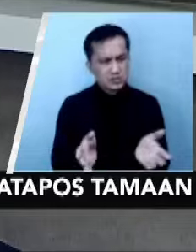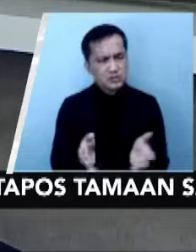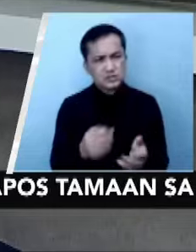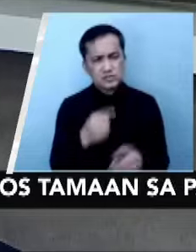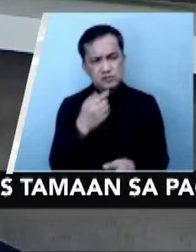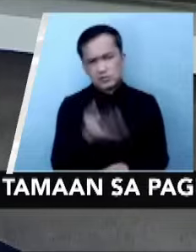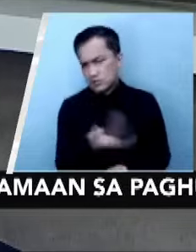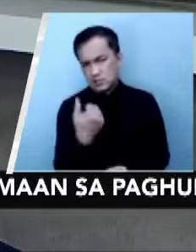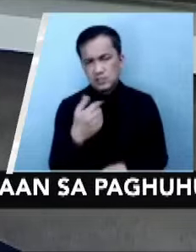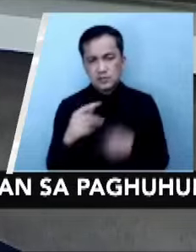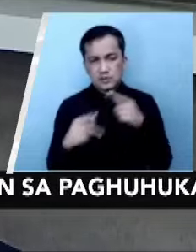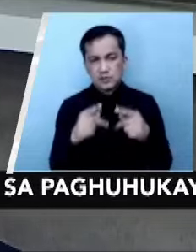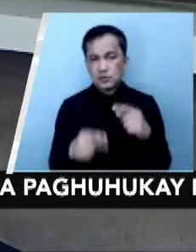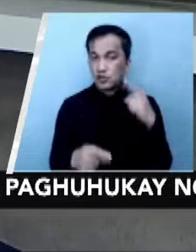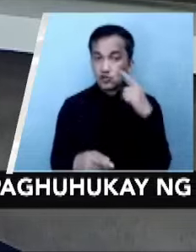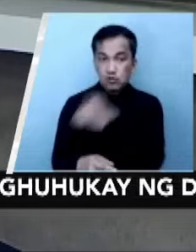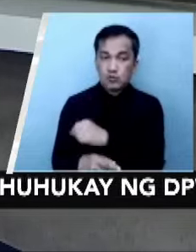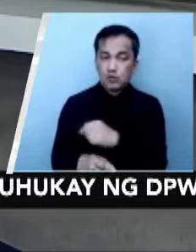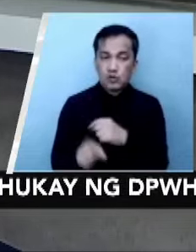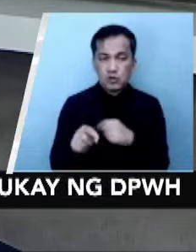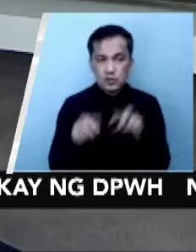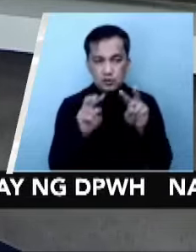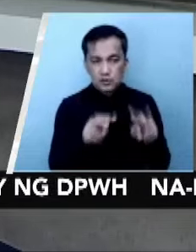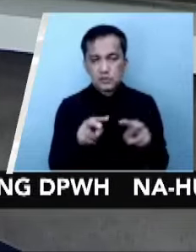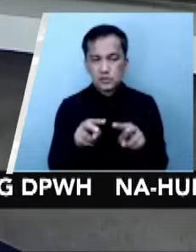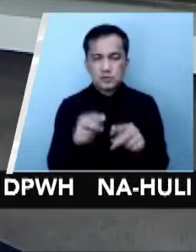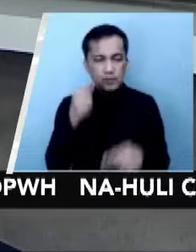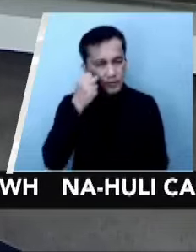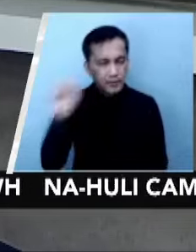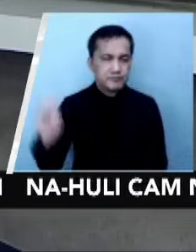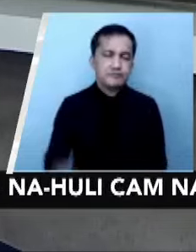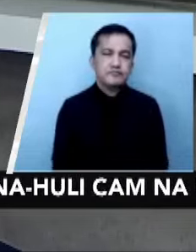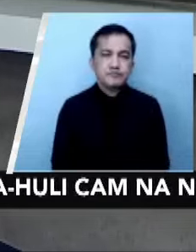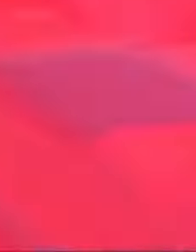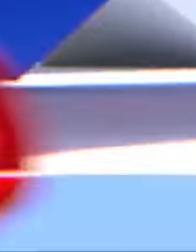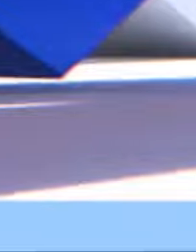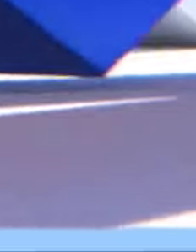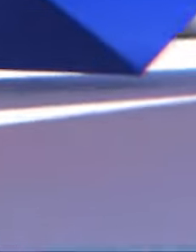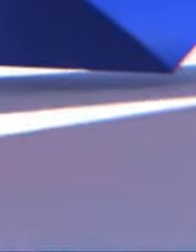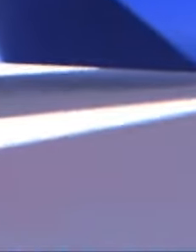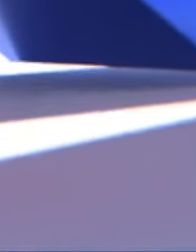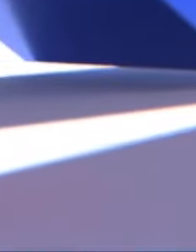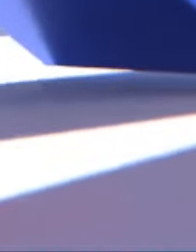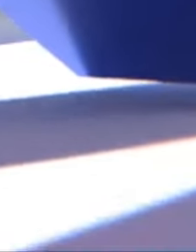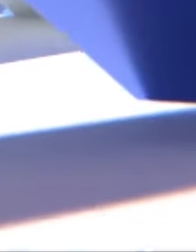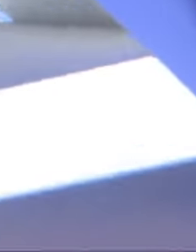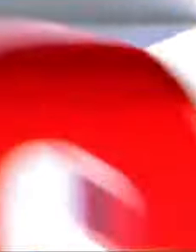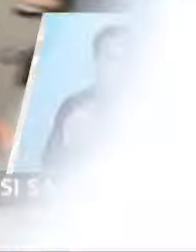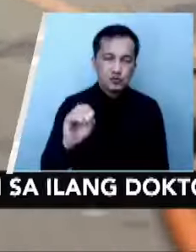kanilang hotline ang mga maispatang lumalaba. Tinutukan niya ni Dano Tingkungko.